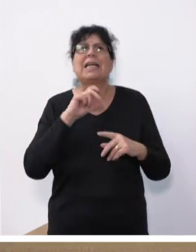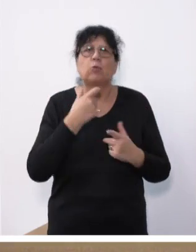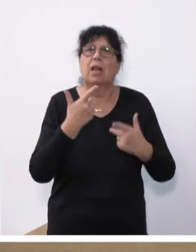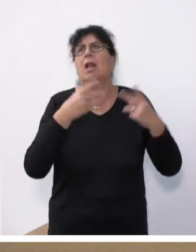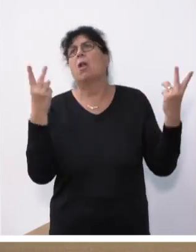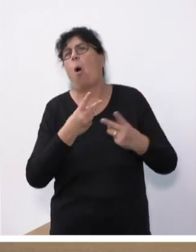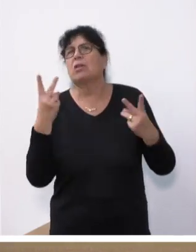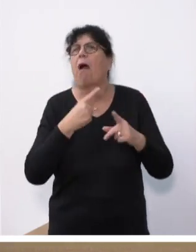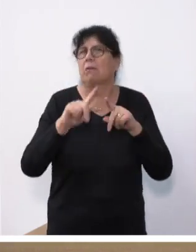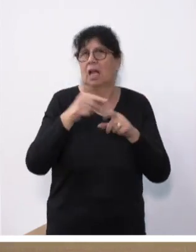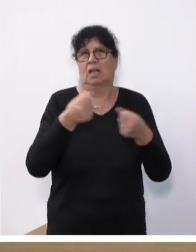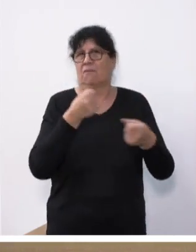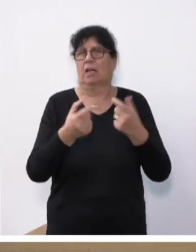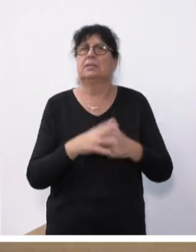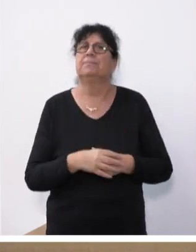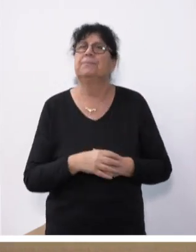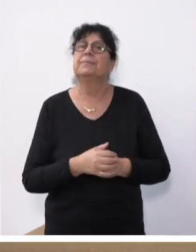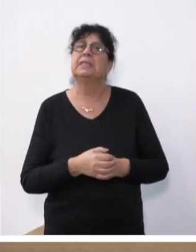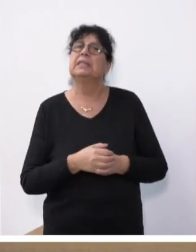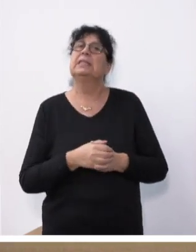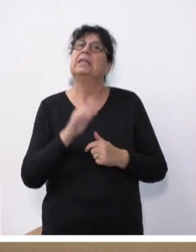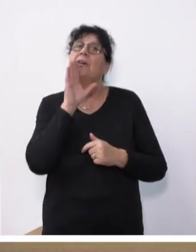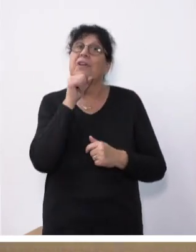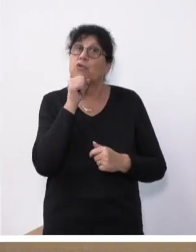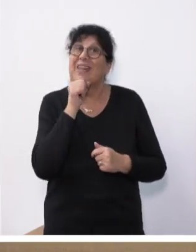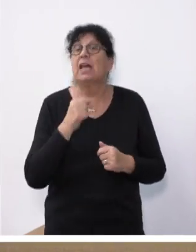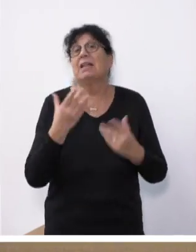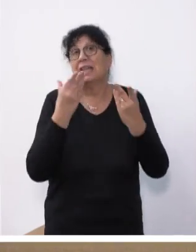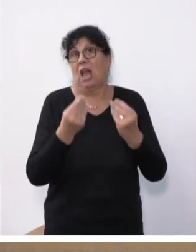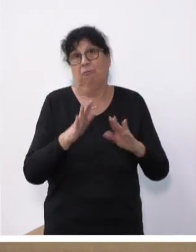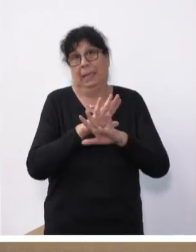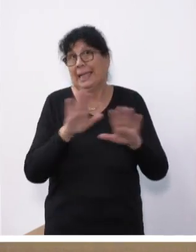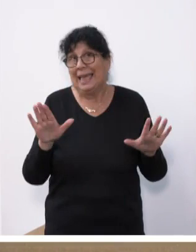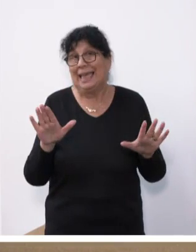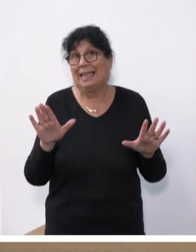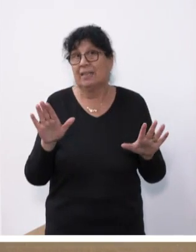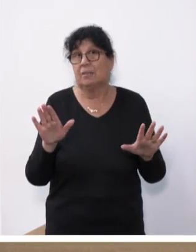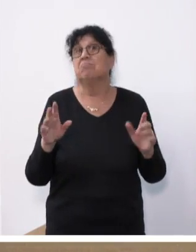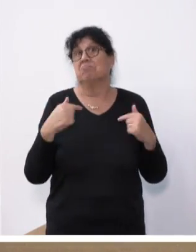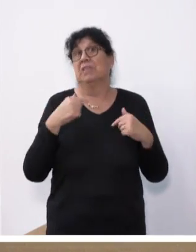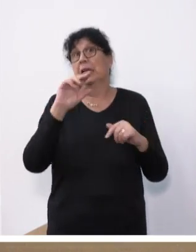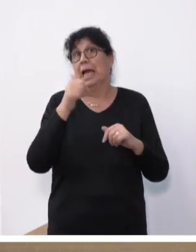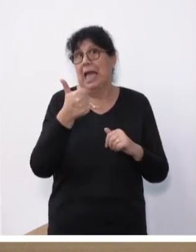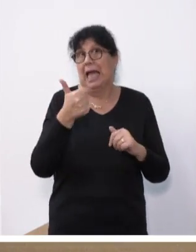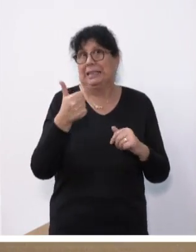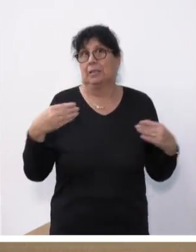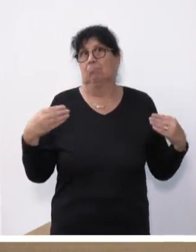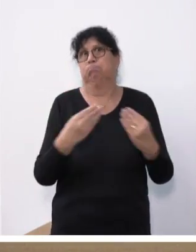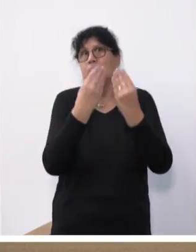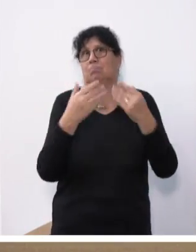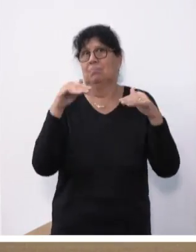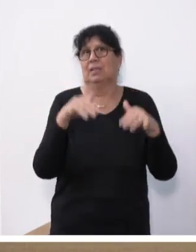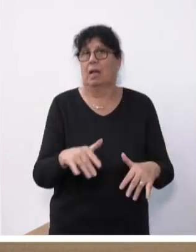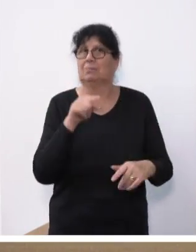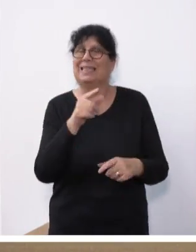herrscht breite Einigkeit unter uns allen. Verschwiegen werden darf aber auf keinen Fall, und da treten wohl die ersten Kontroversen auf, dass